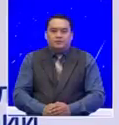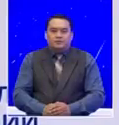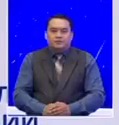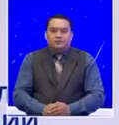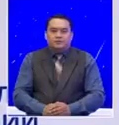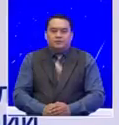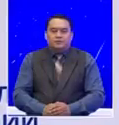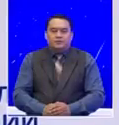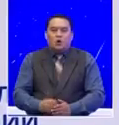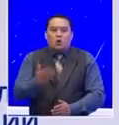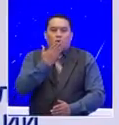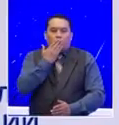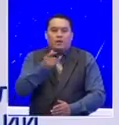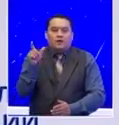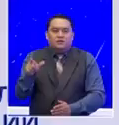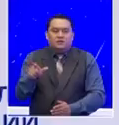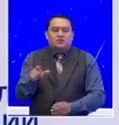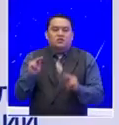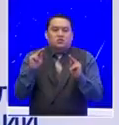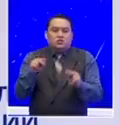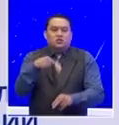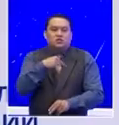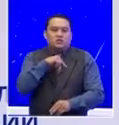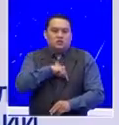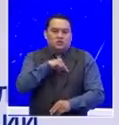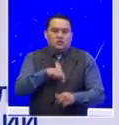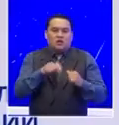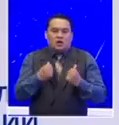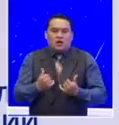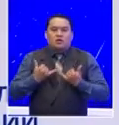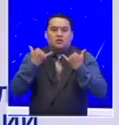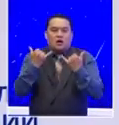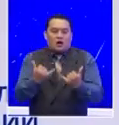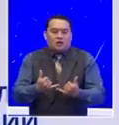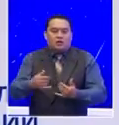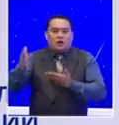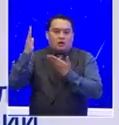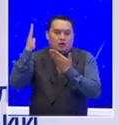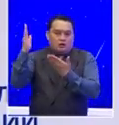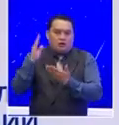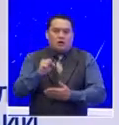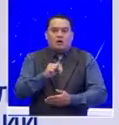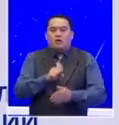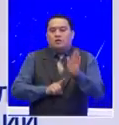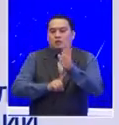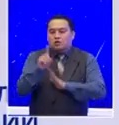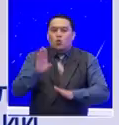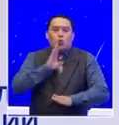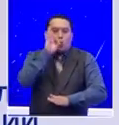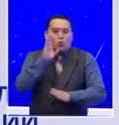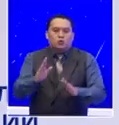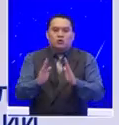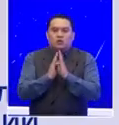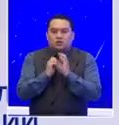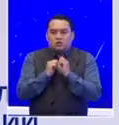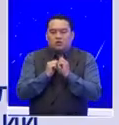У постящегося должно быть искреннее намерение в сердце соблюсти пост ради Аллаха. Во время поста от начала времени утренней молитвы до